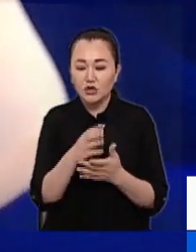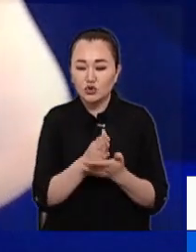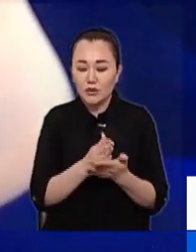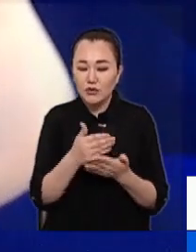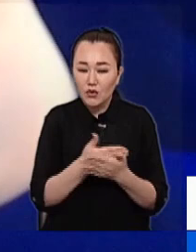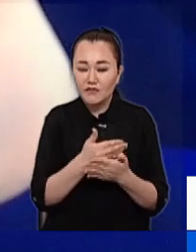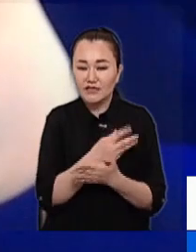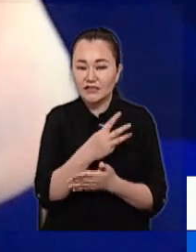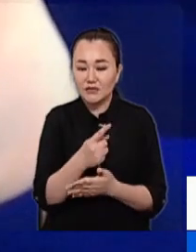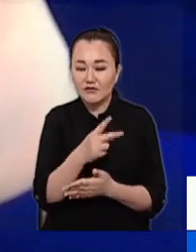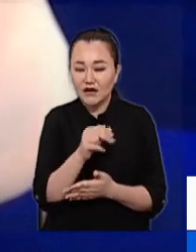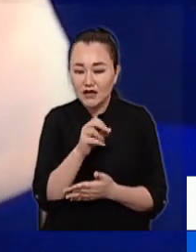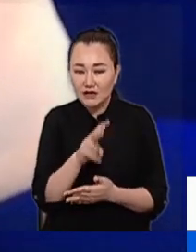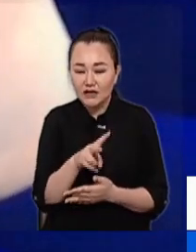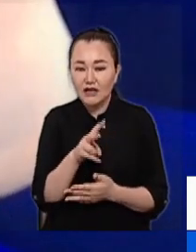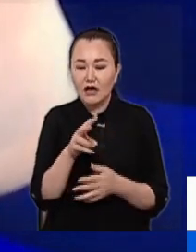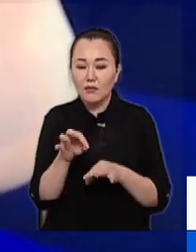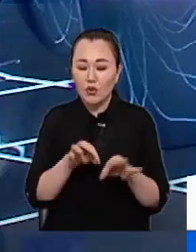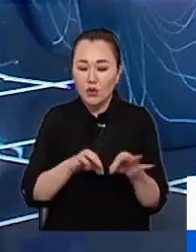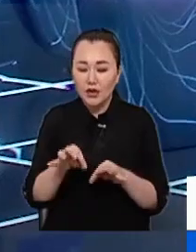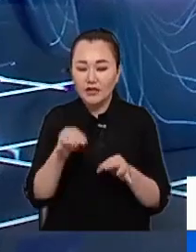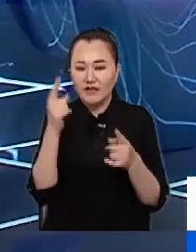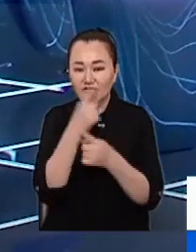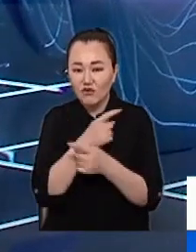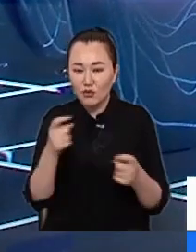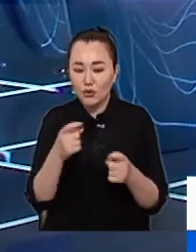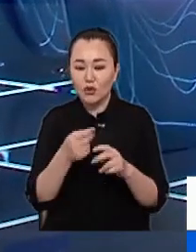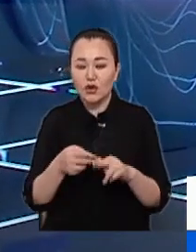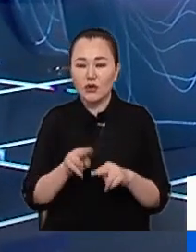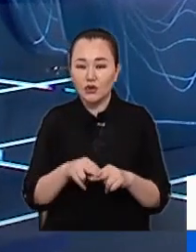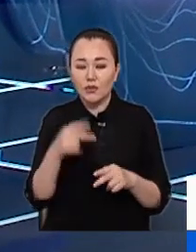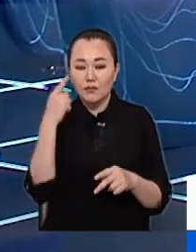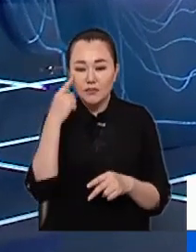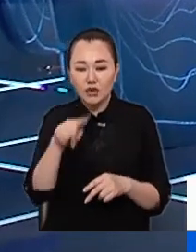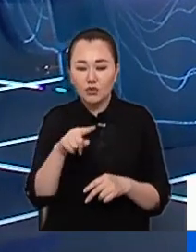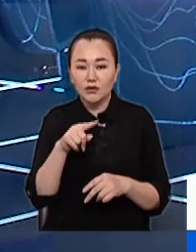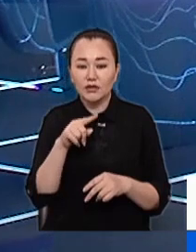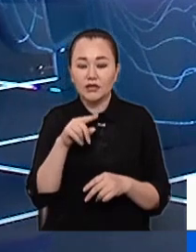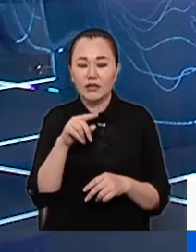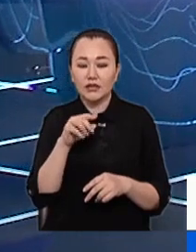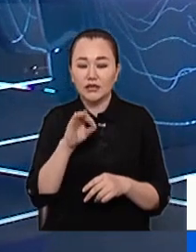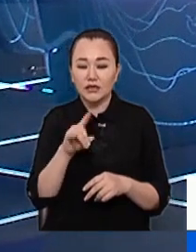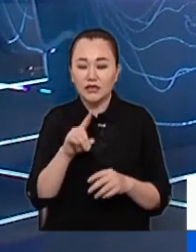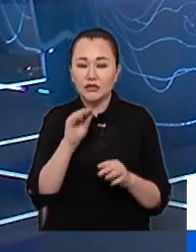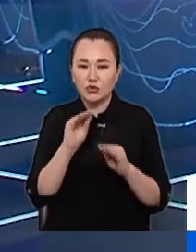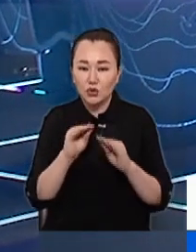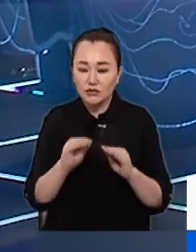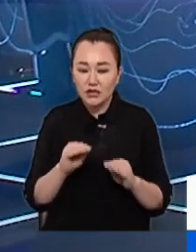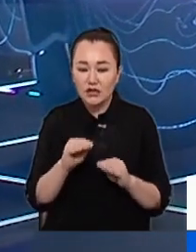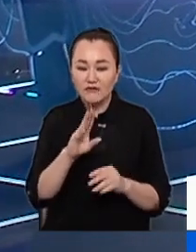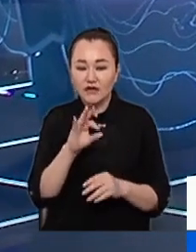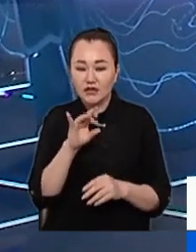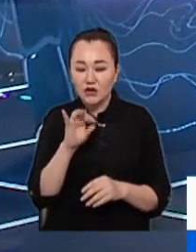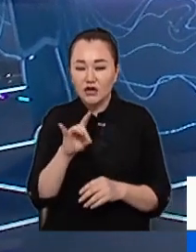новостей 31-го канала, проект «Информбюро», который придумал и создал